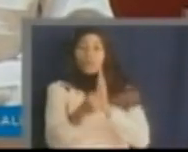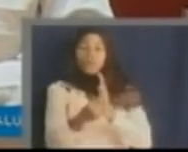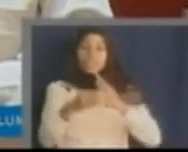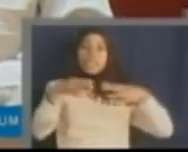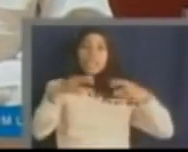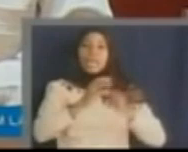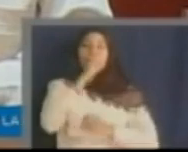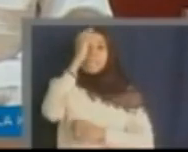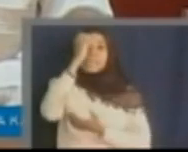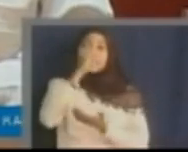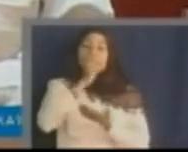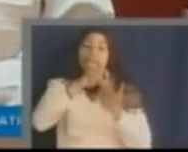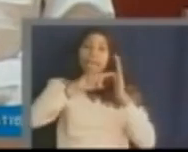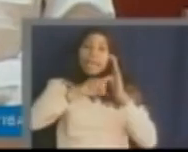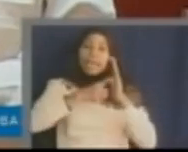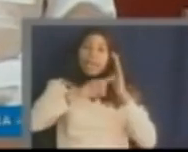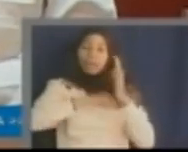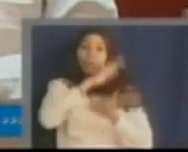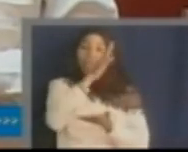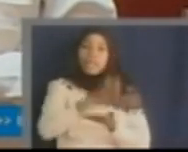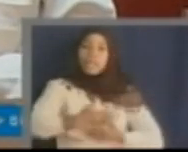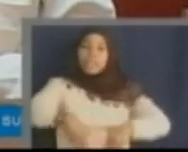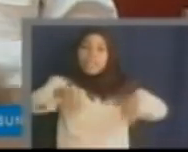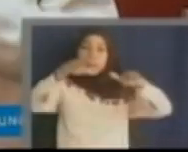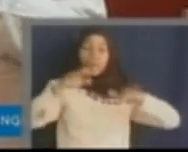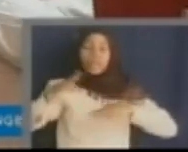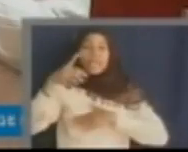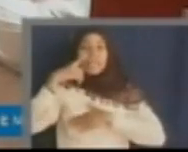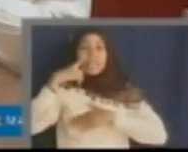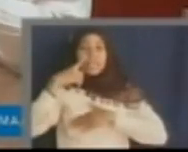haki za bunge ilibaini mambo yafuatayo.